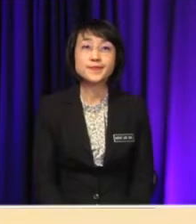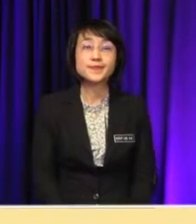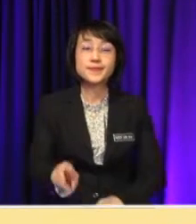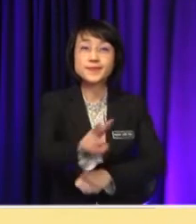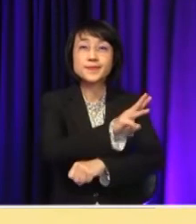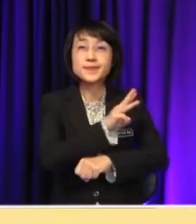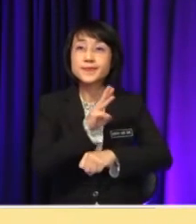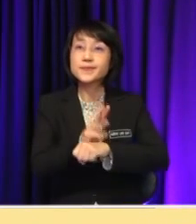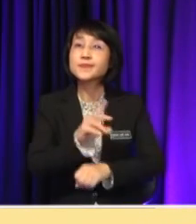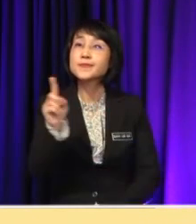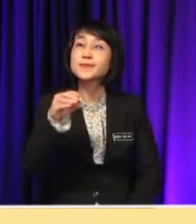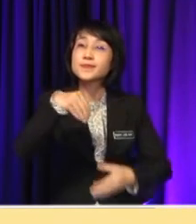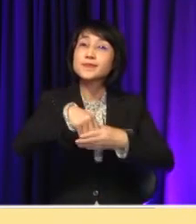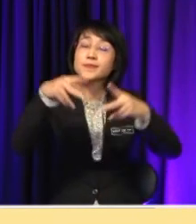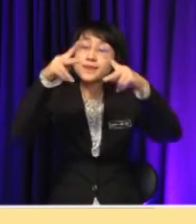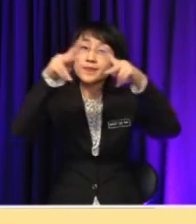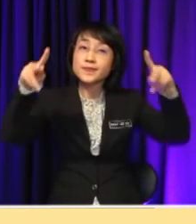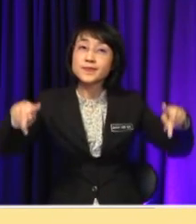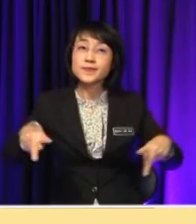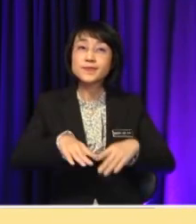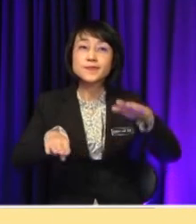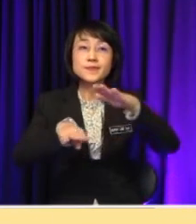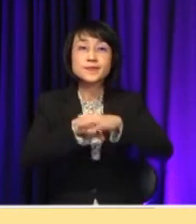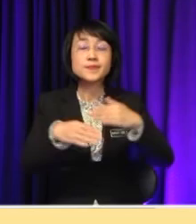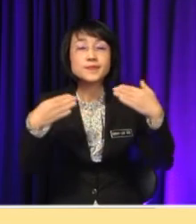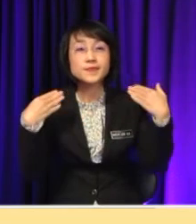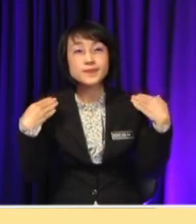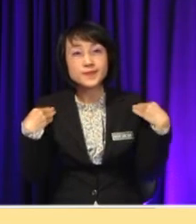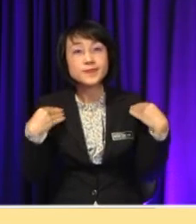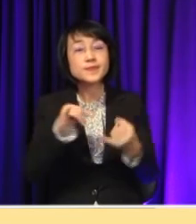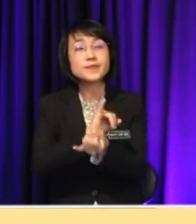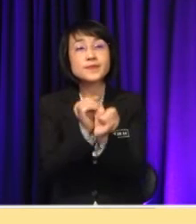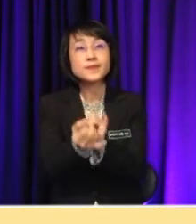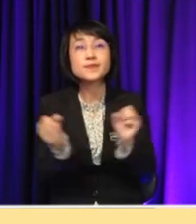di bawah mengalami iklim sejuk sederhana pantai barat